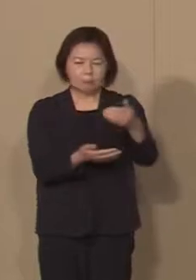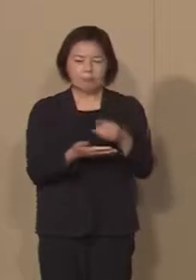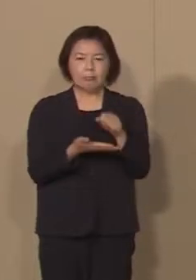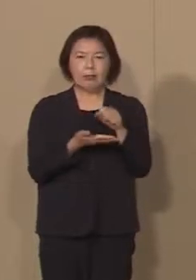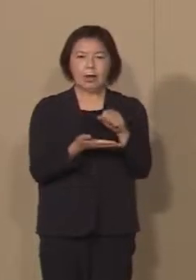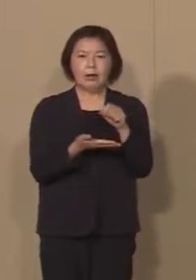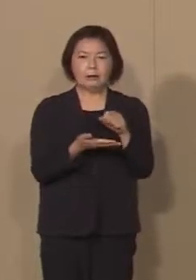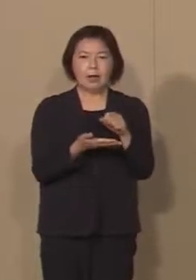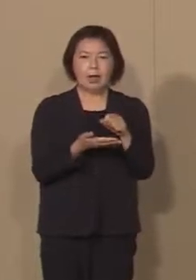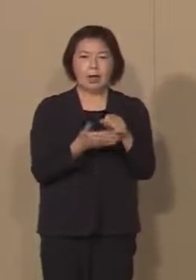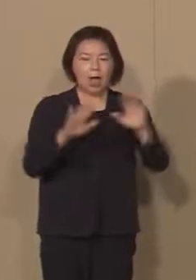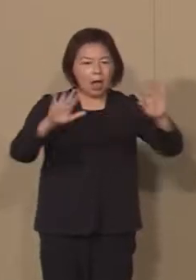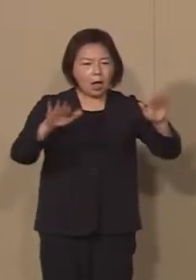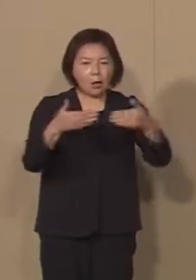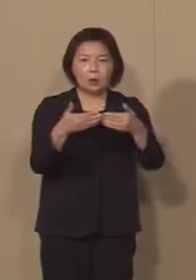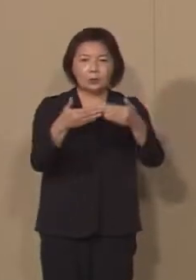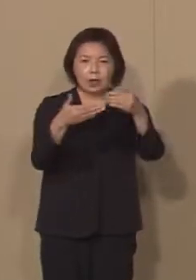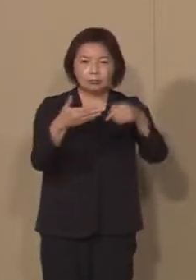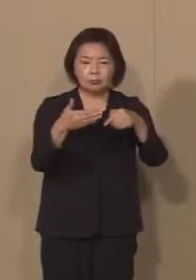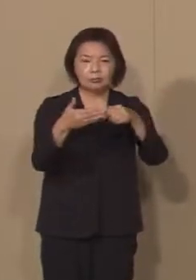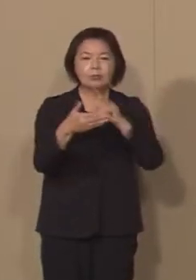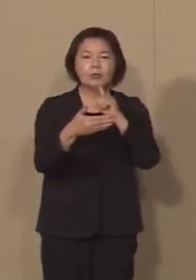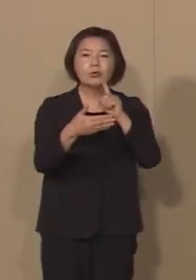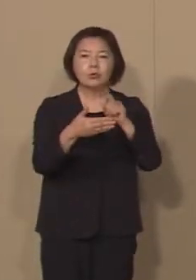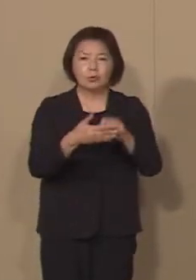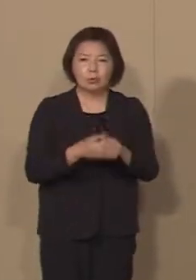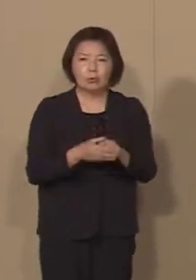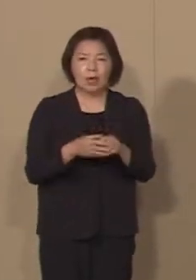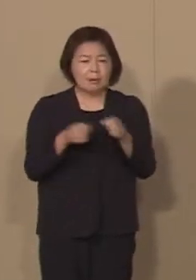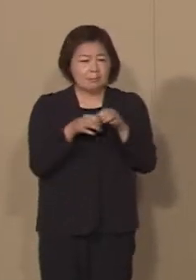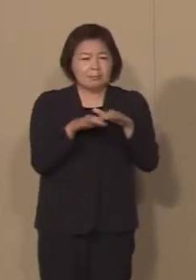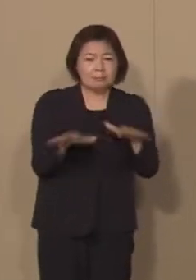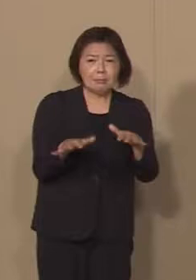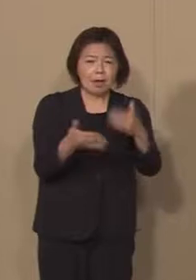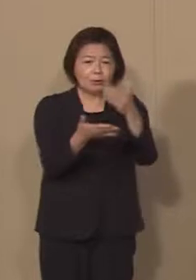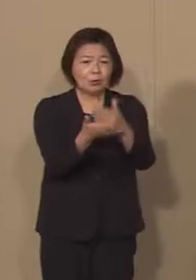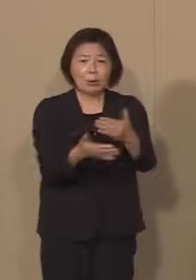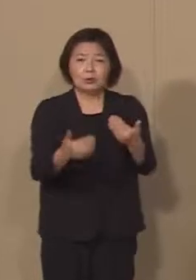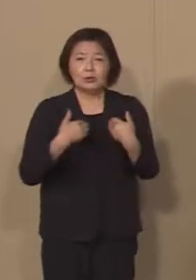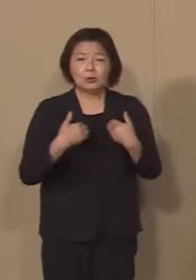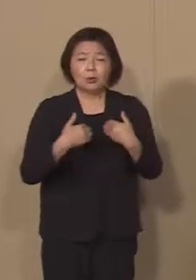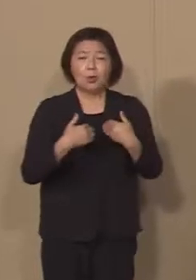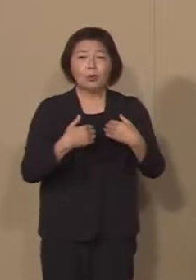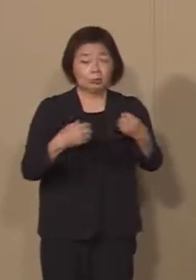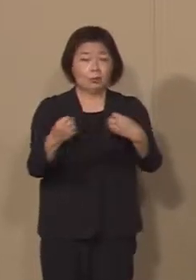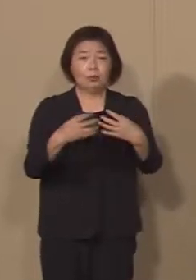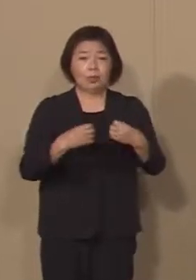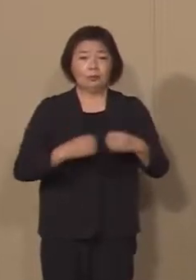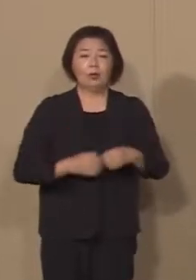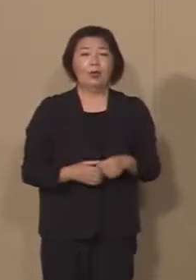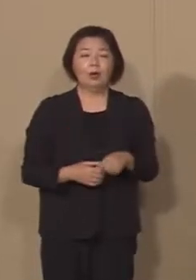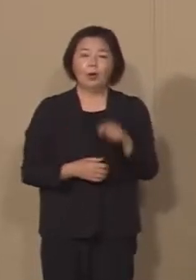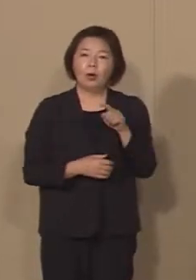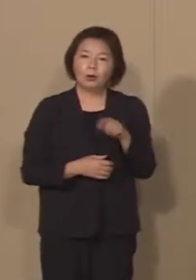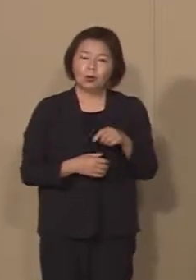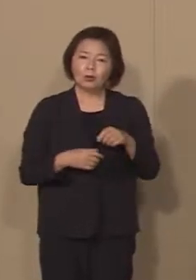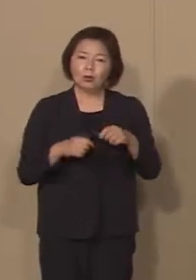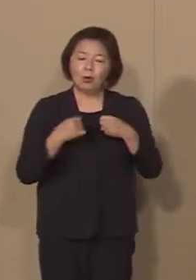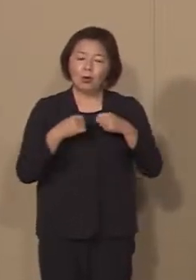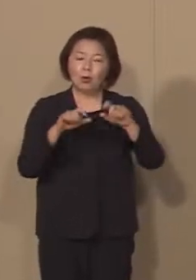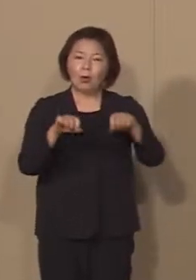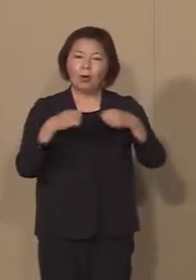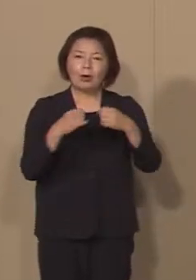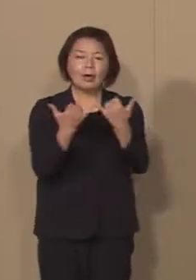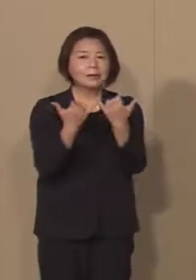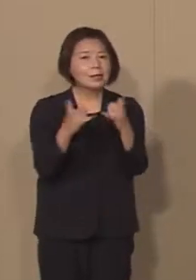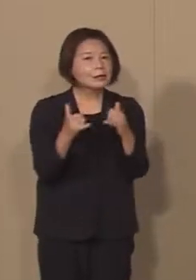館車線数が爆発するとかまあ今考えてなくて既婚間もなくだした勝者ですねからなんでこんな感染者が減ったかって誰